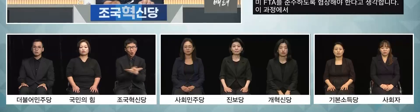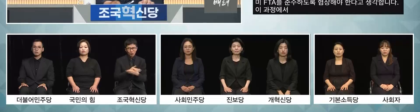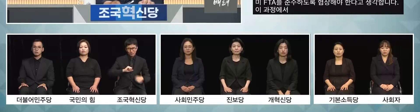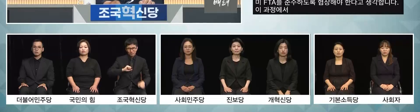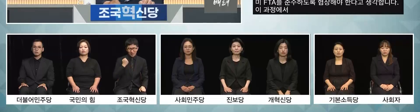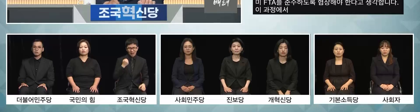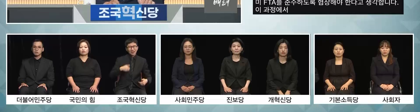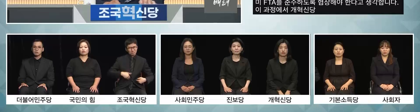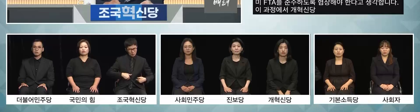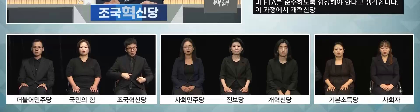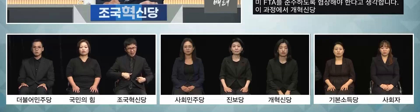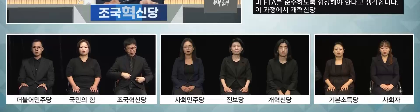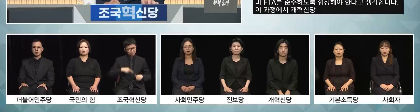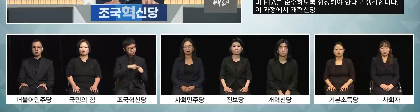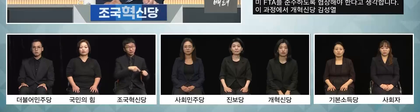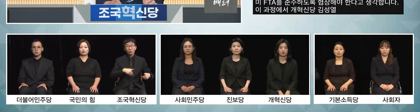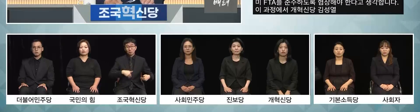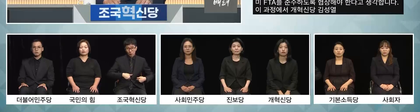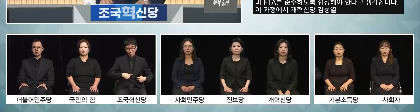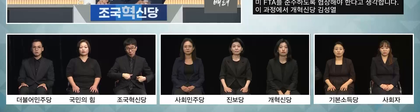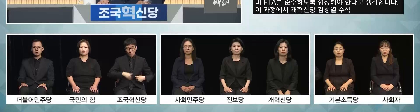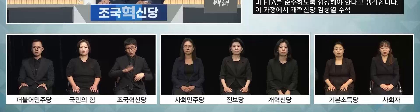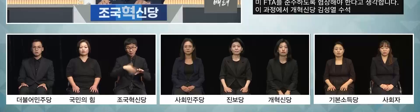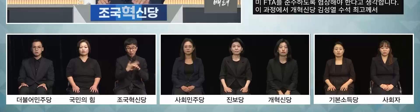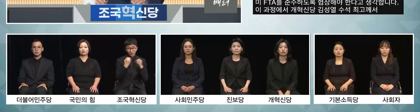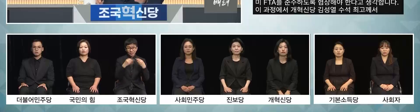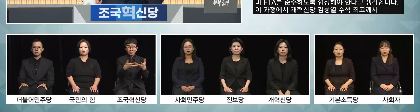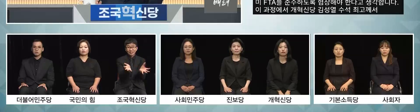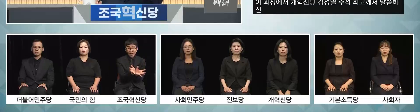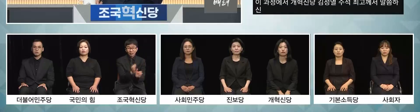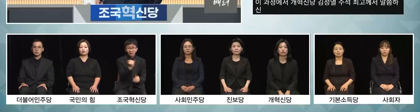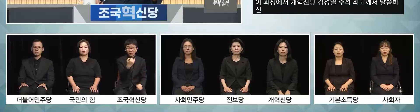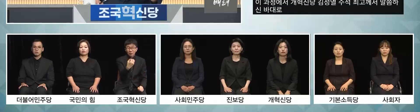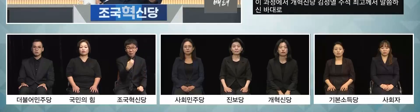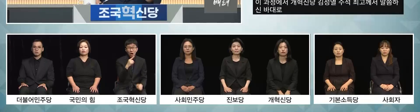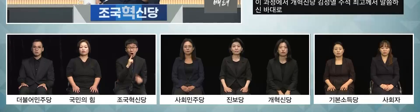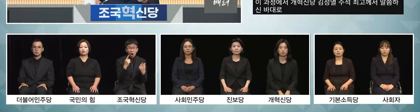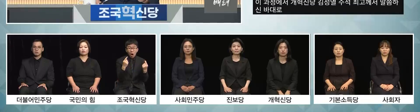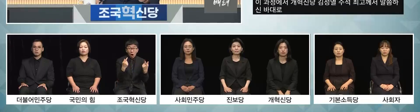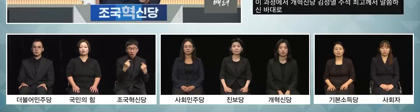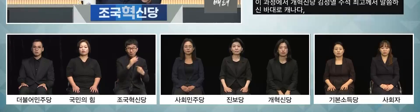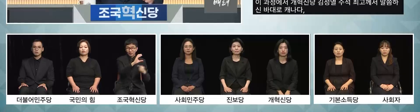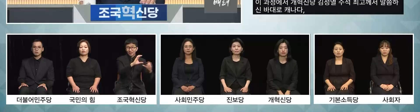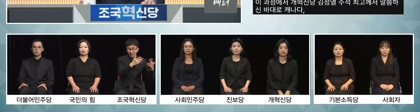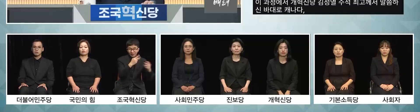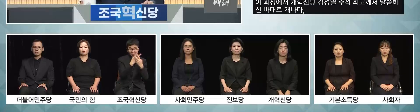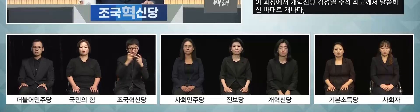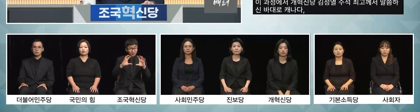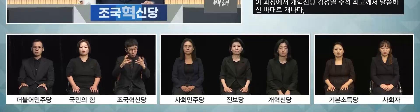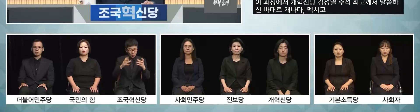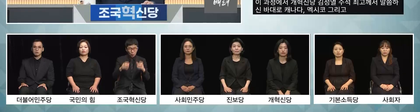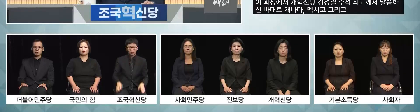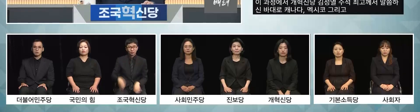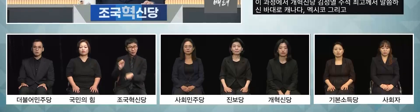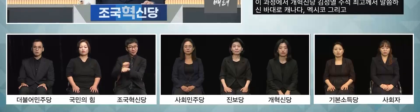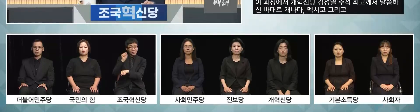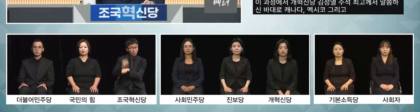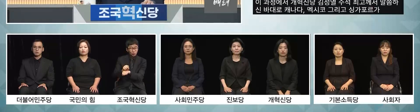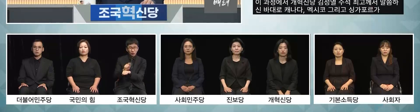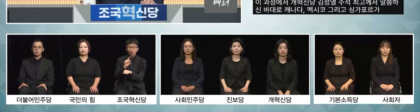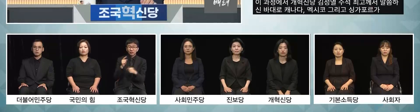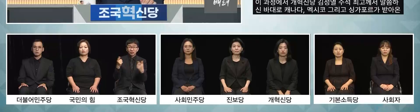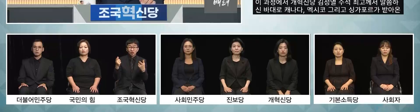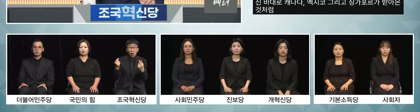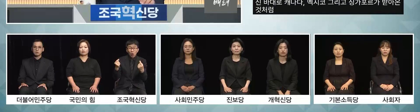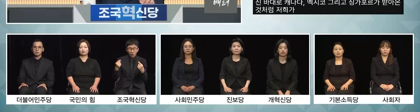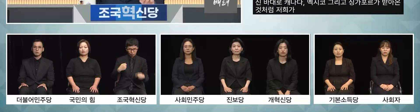개혁신당 김성열 수석 최고께서 말씀하신 바대로 캐나다, 멕시코, 그리고 싱가포르가 받아왔던 것처럼